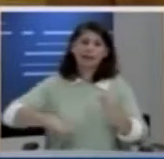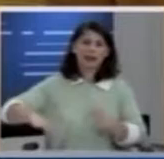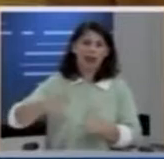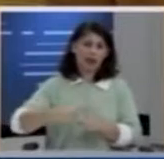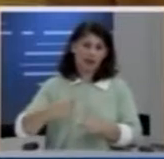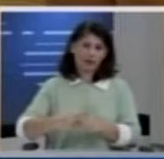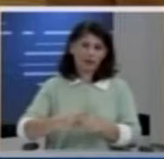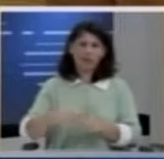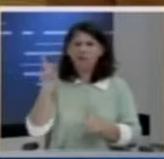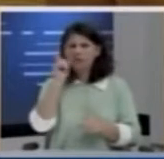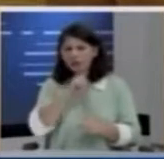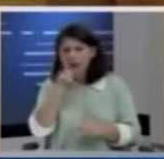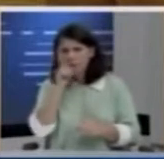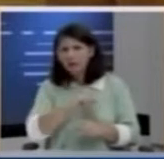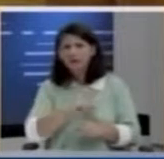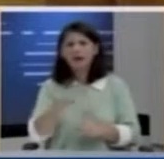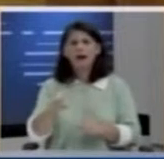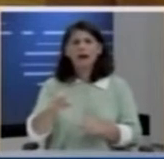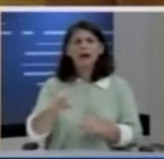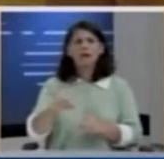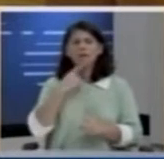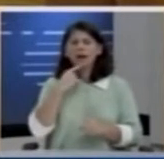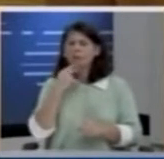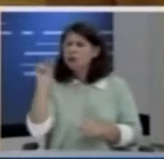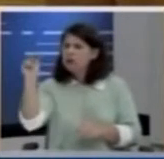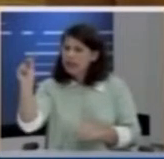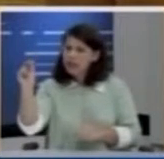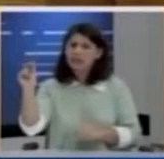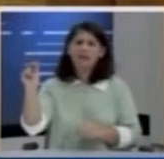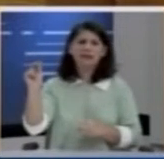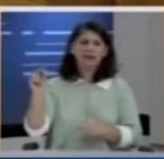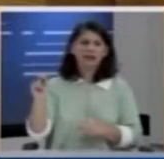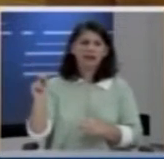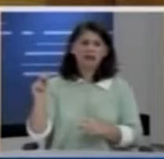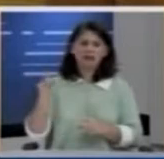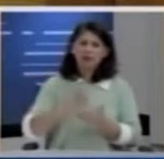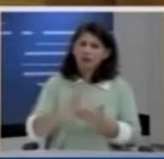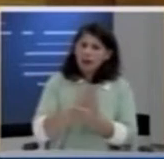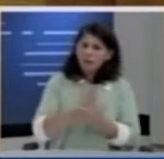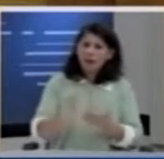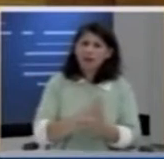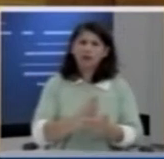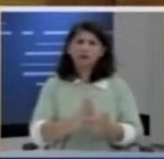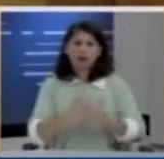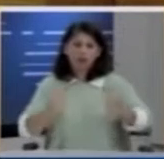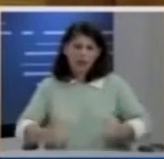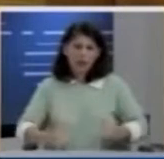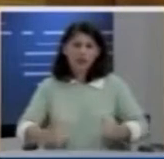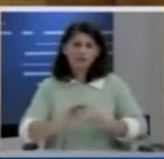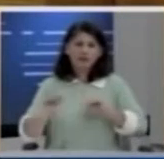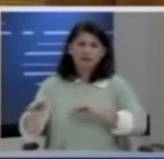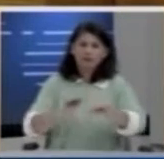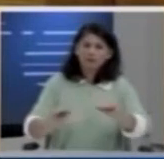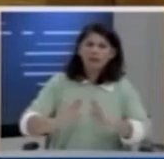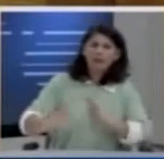τόπο. Με ψέματα, με ταξίματα, με διαμοιρασμό αξιωμάτων, με